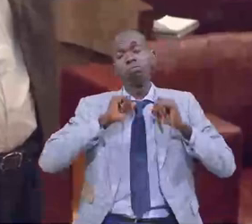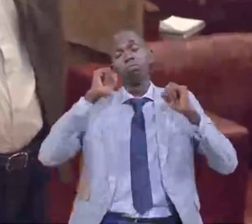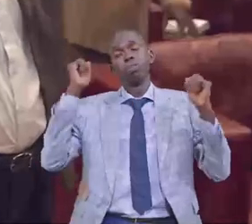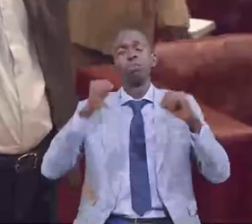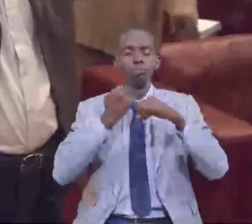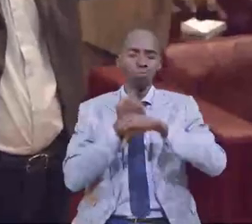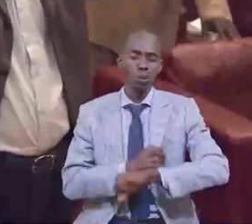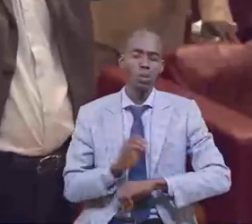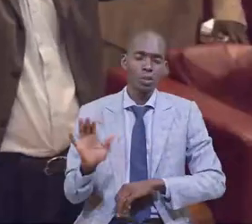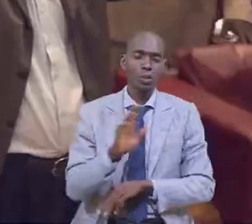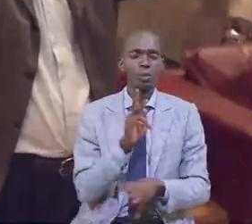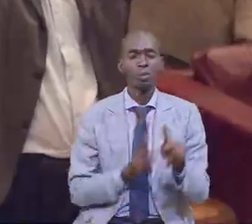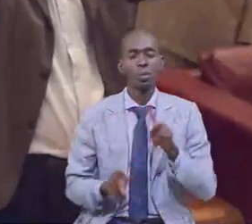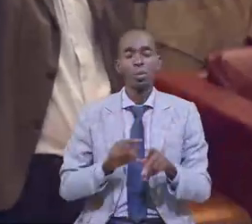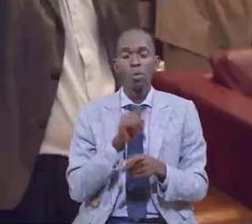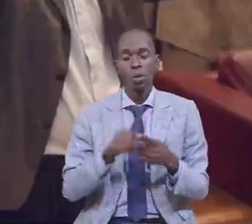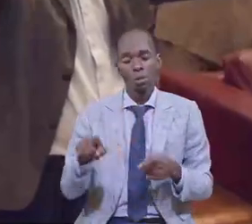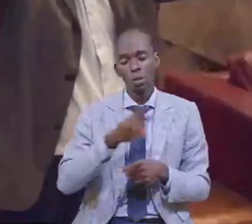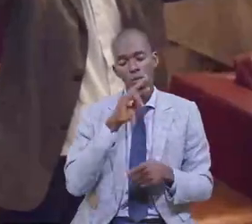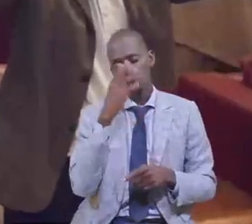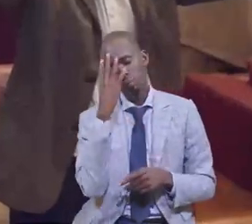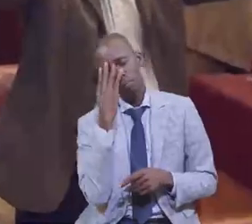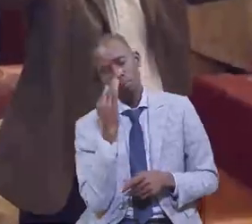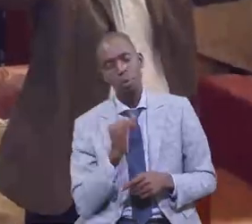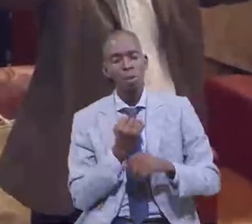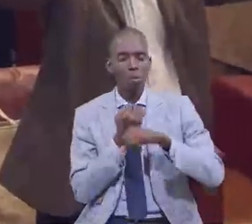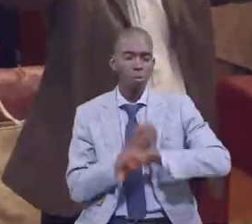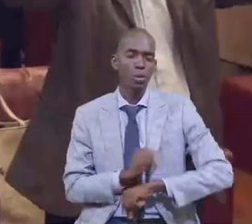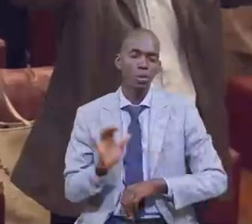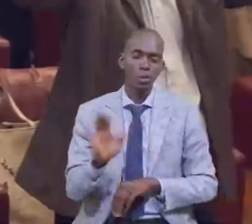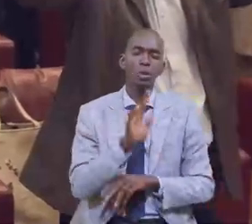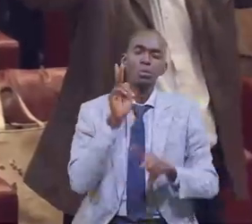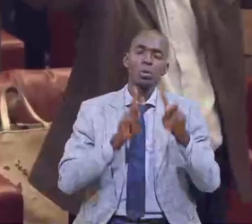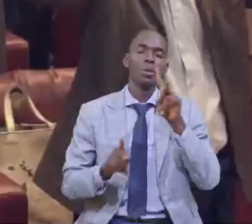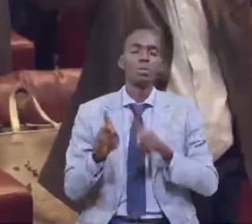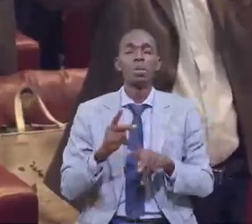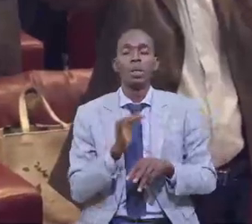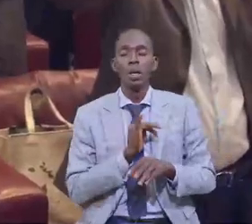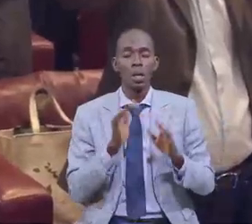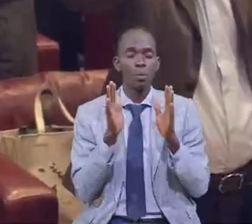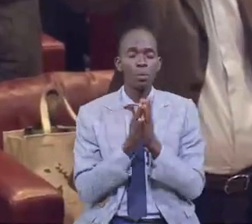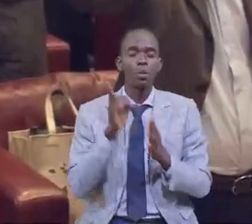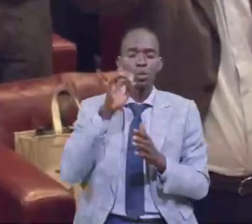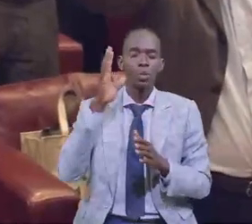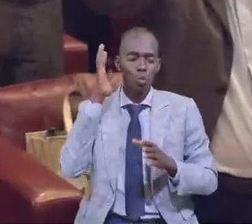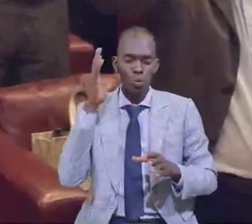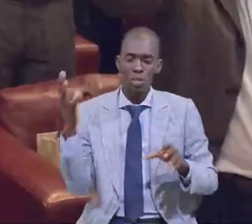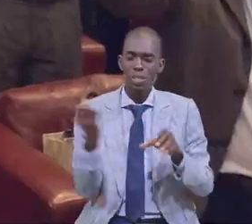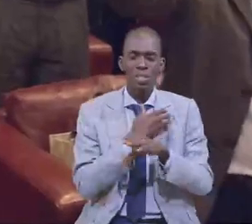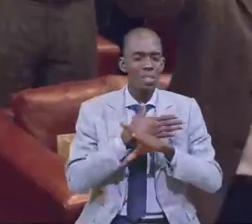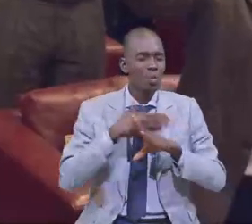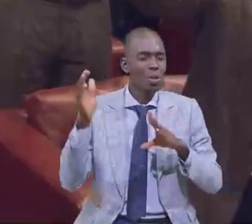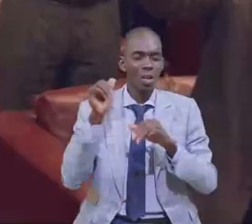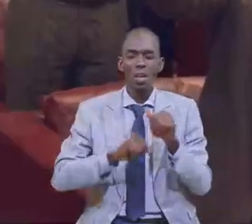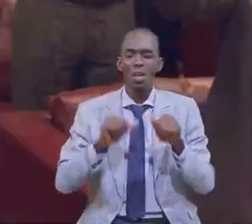Lorsqu'ils sont en éveil, protège ton peuple. Lorsqu'ils dorment, protège-les. Je prie que tu